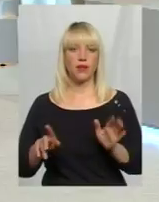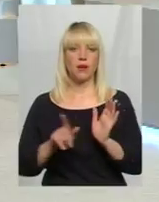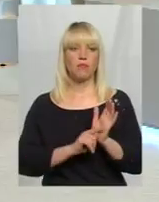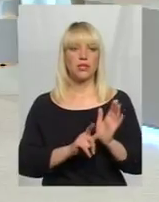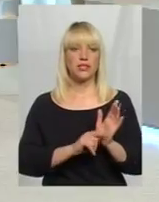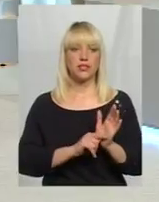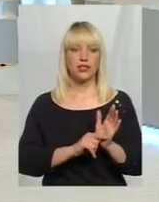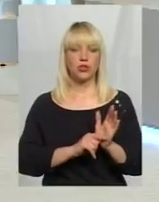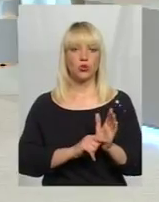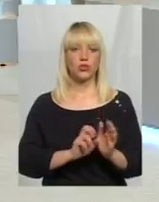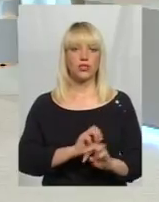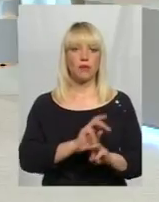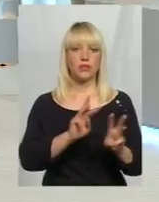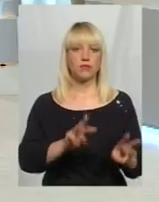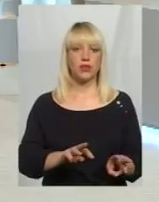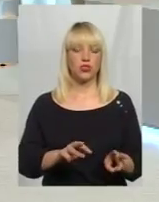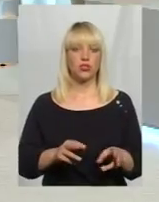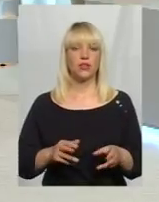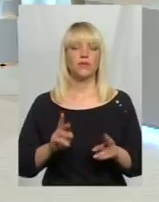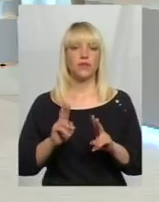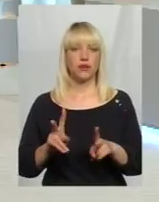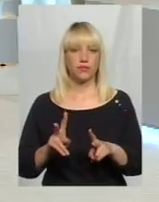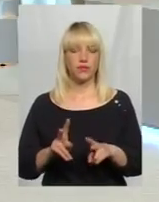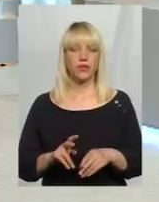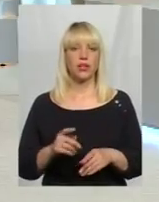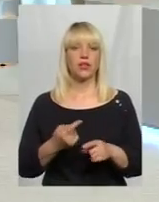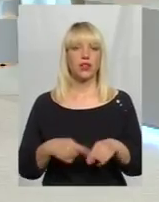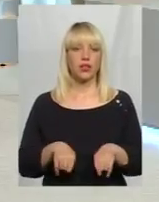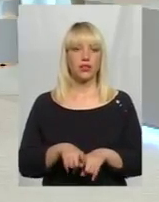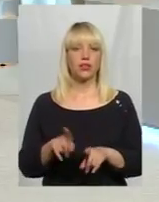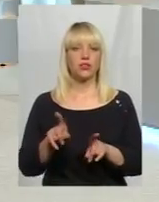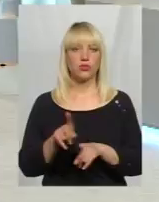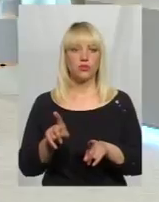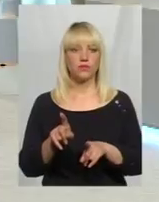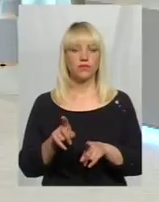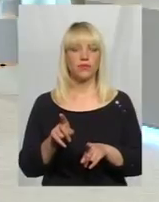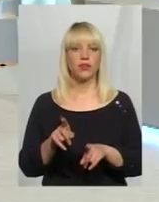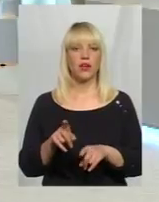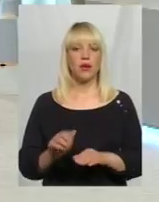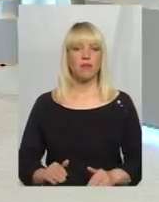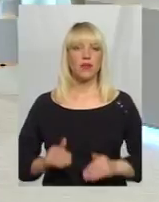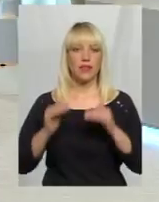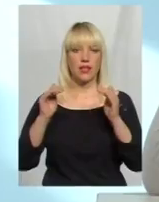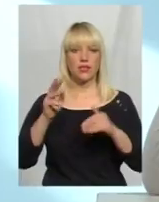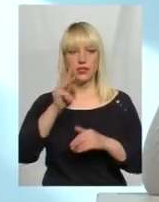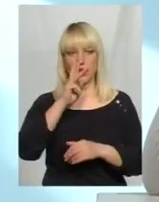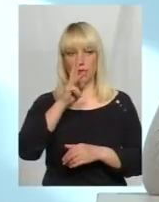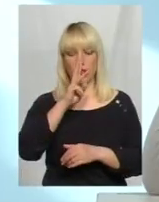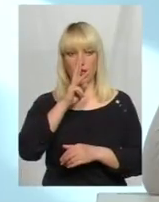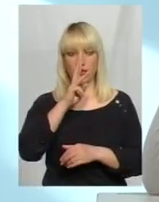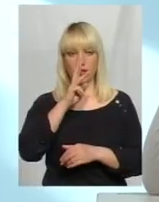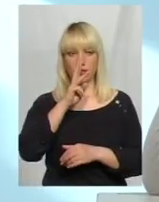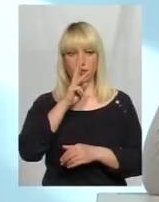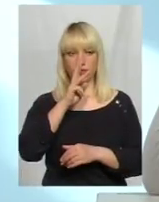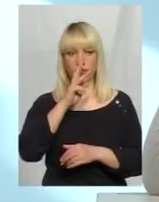пенсійному забезпеченні. Яким чином? Тим чином, що, скажімо, піднялися заробітні платні, заробітна